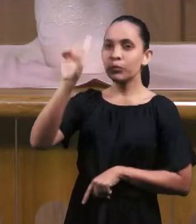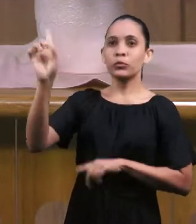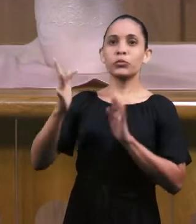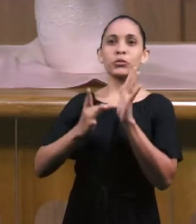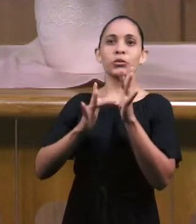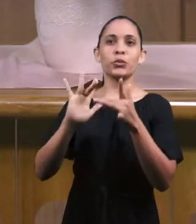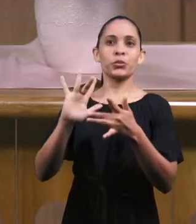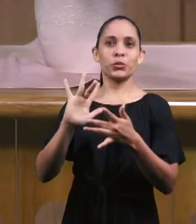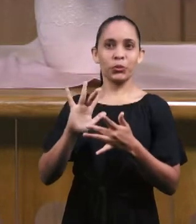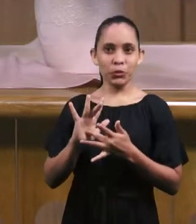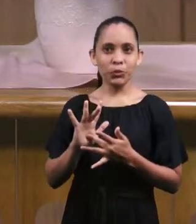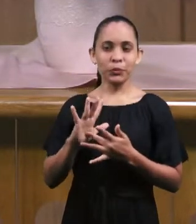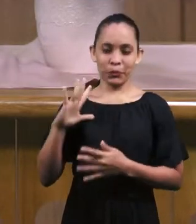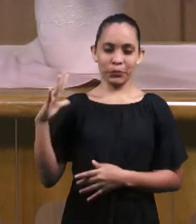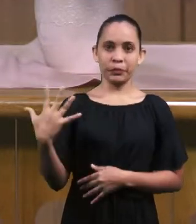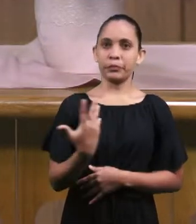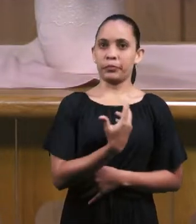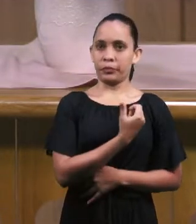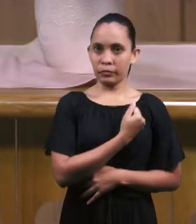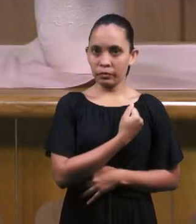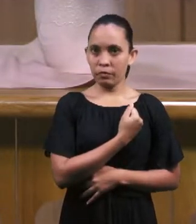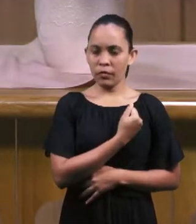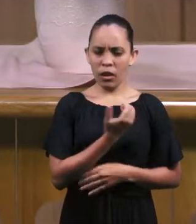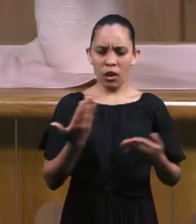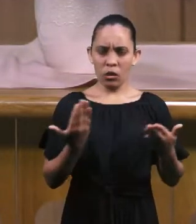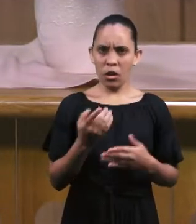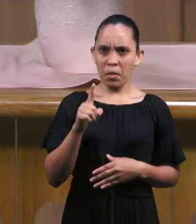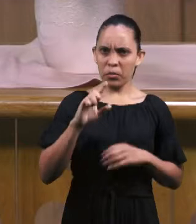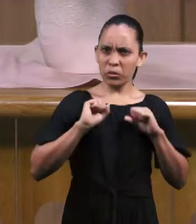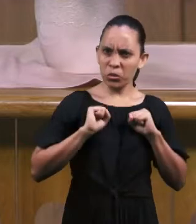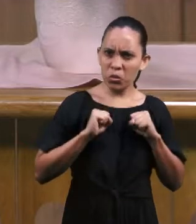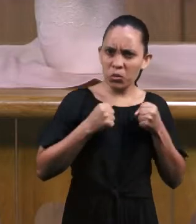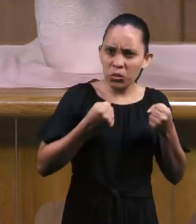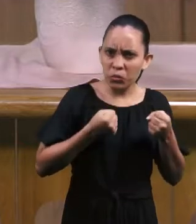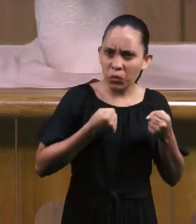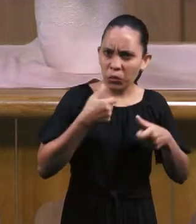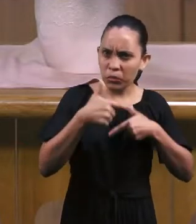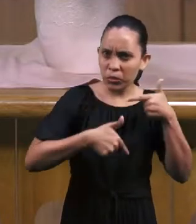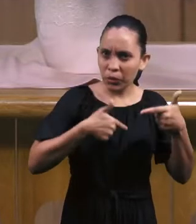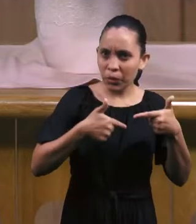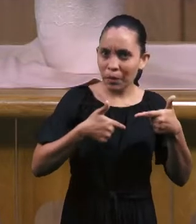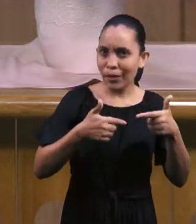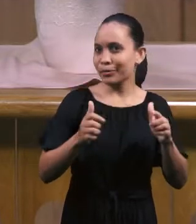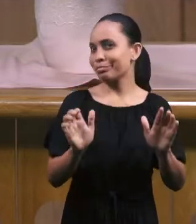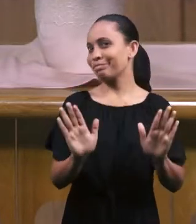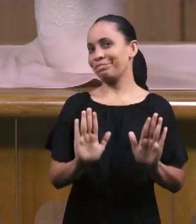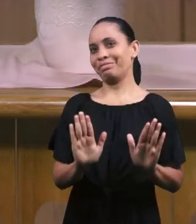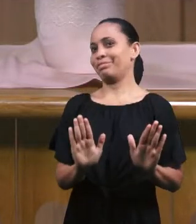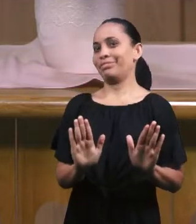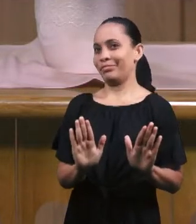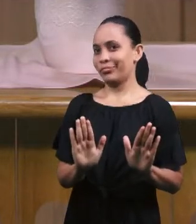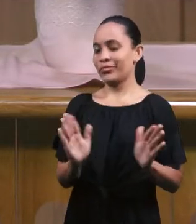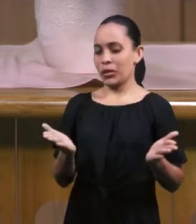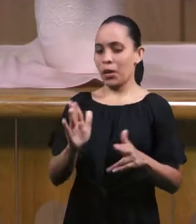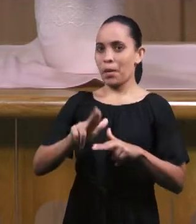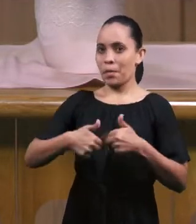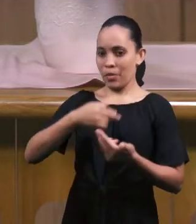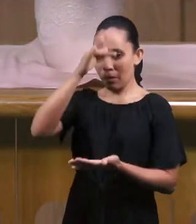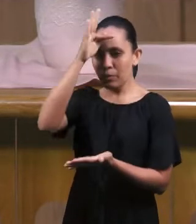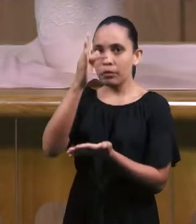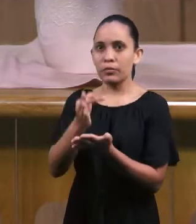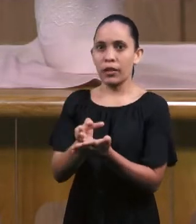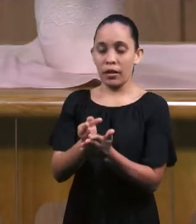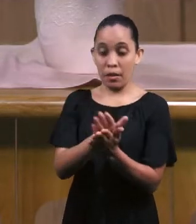Jésus-Christ. Ce n'était pas par les œuvres. Donc ça, c'était le grand